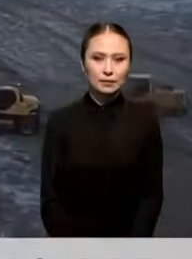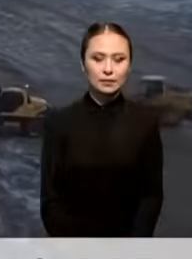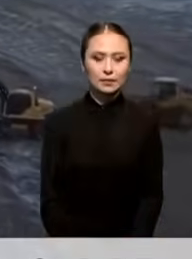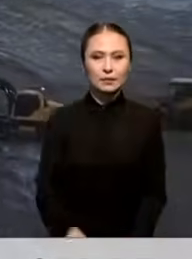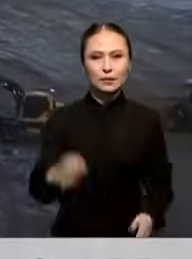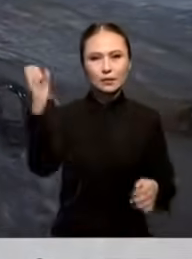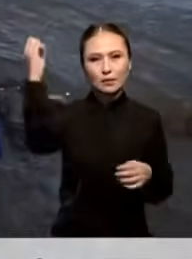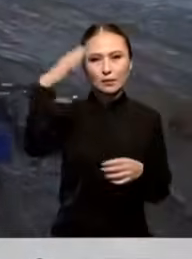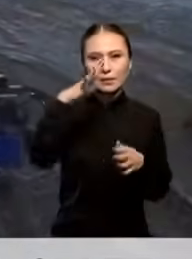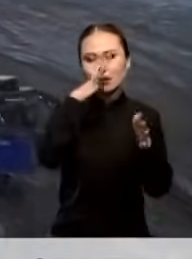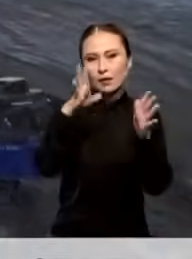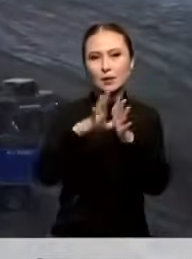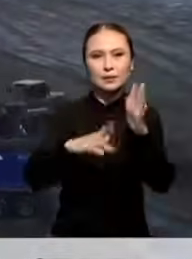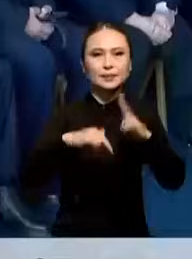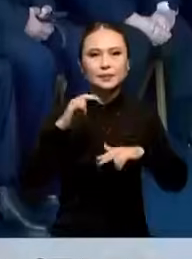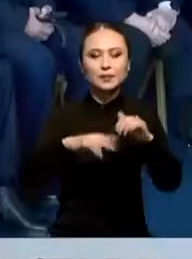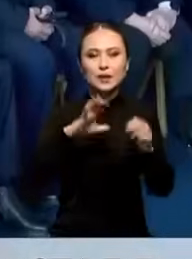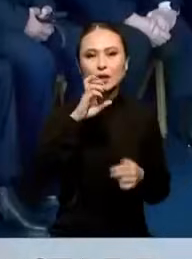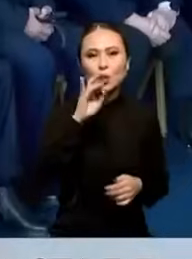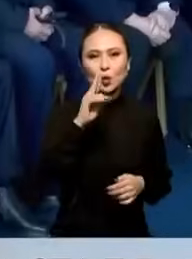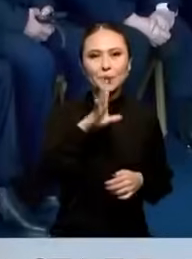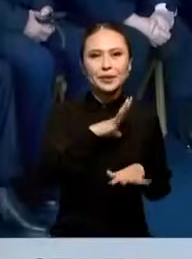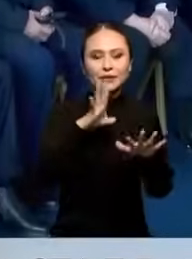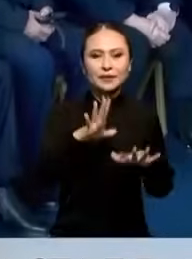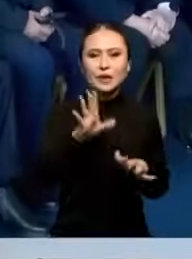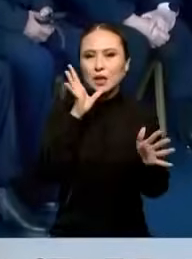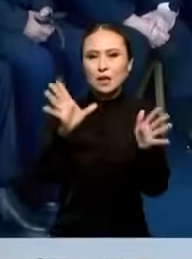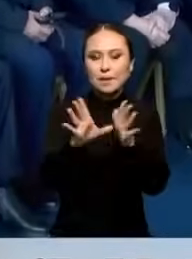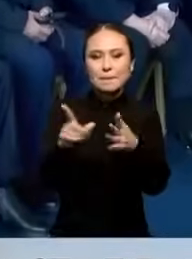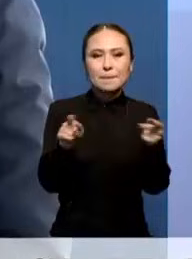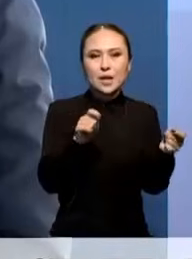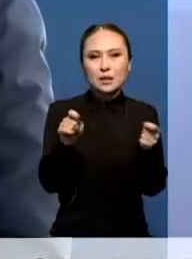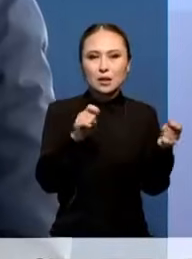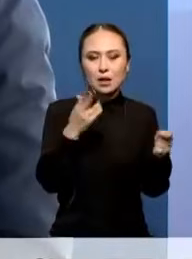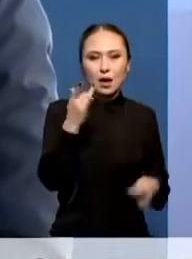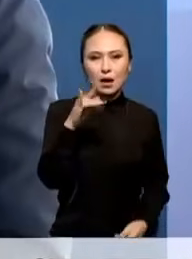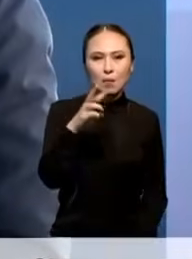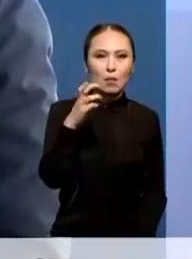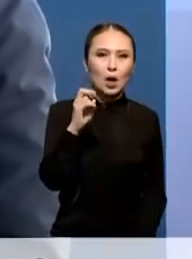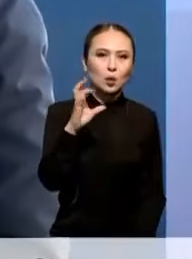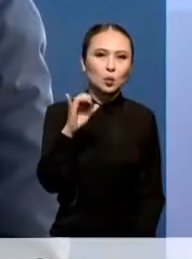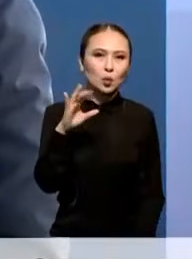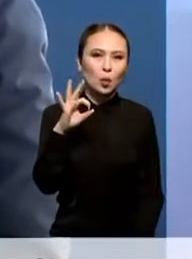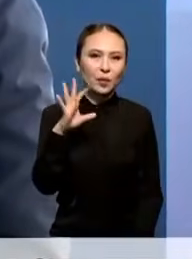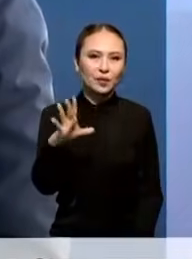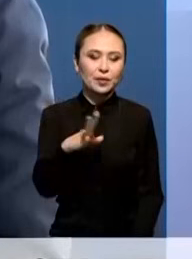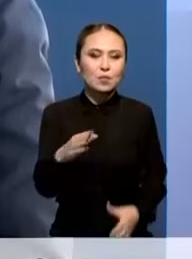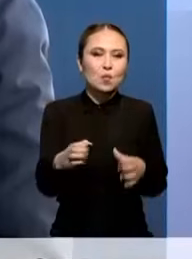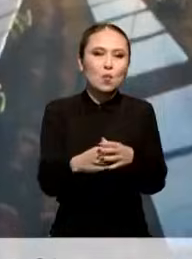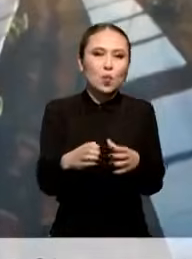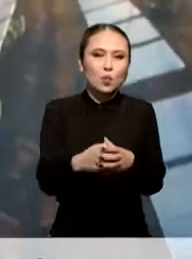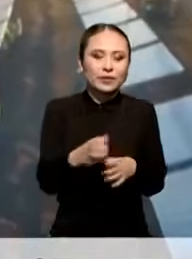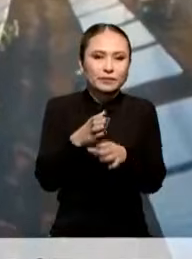Күн электр станциясының іргетасын қалау рәсімінде Самұрық энерго акционерлік қоғамы басқарма төрағасы Қайрат Мақсұтов бұл жоба компанияның төмен